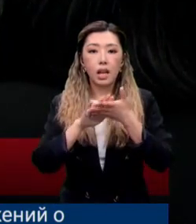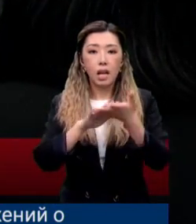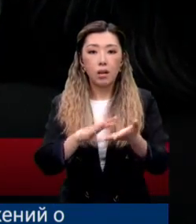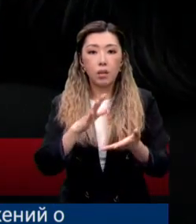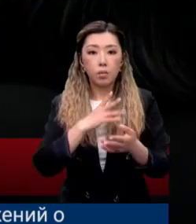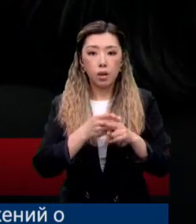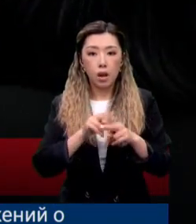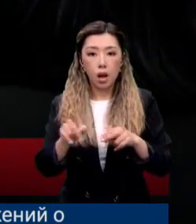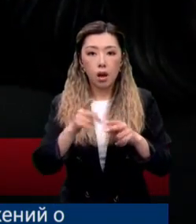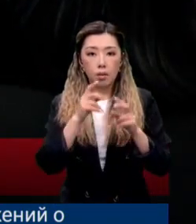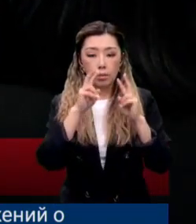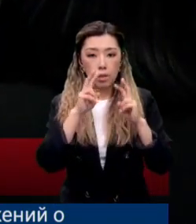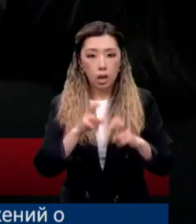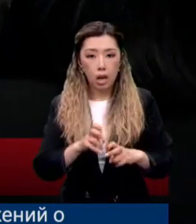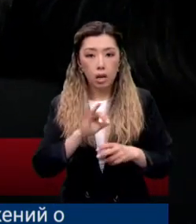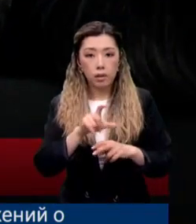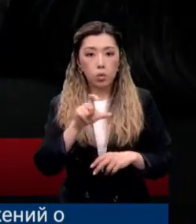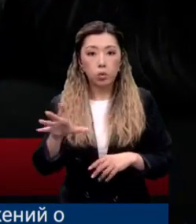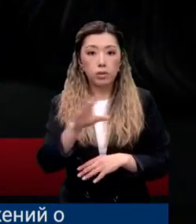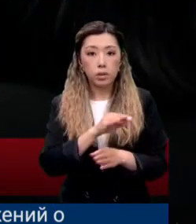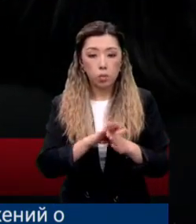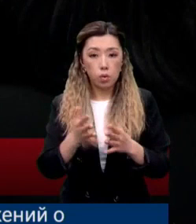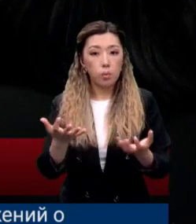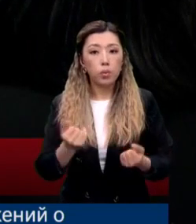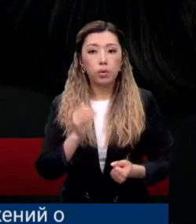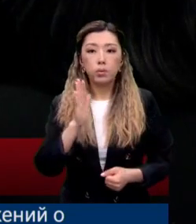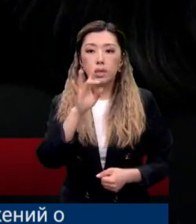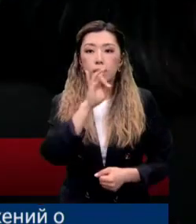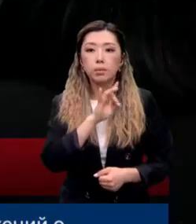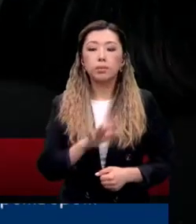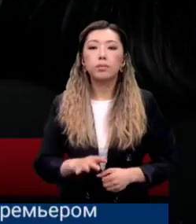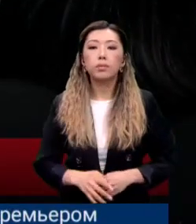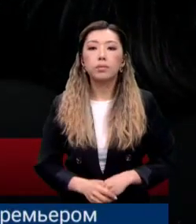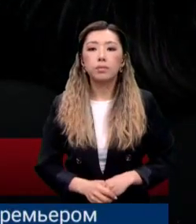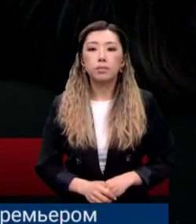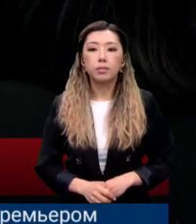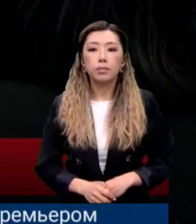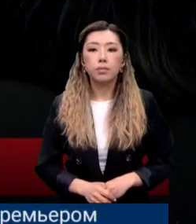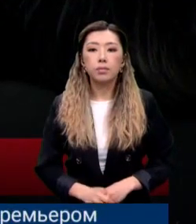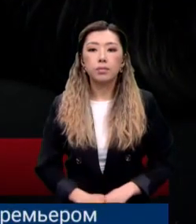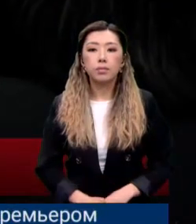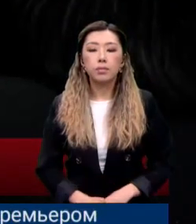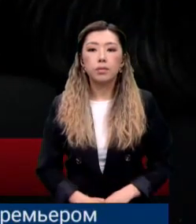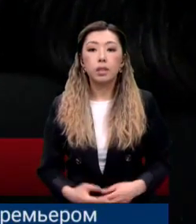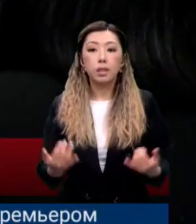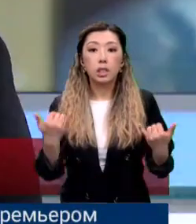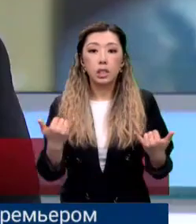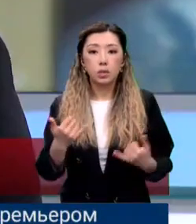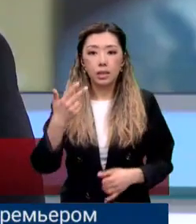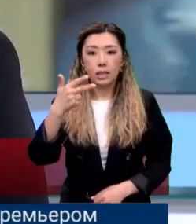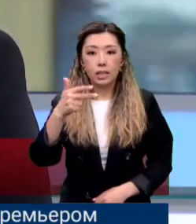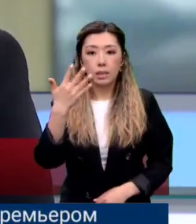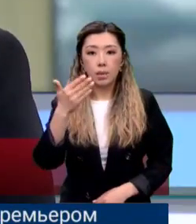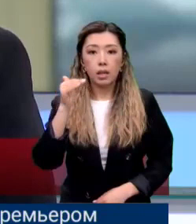ли эти люди получат помощь? Да, я тут хочу сказать, на сегодня около 35